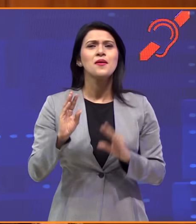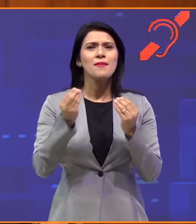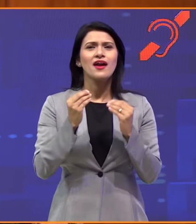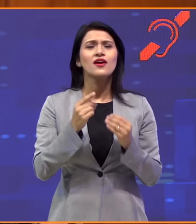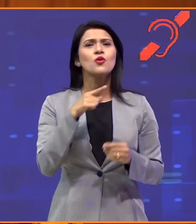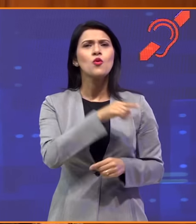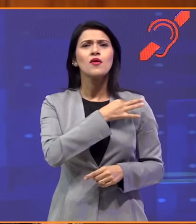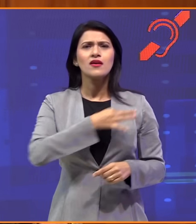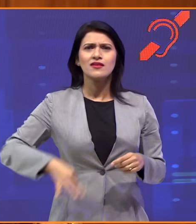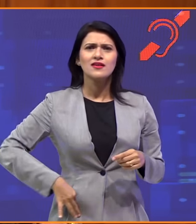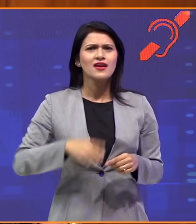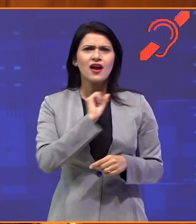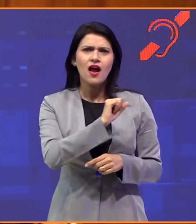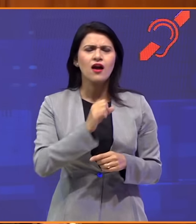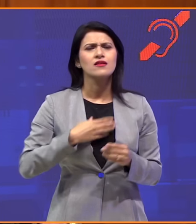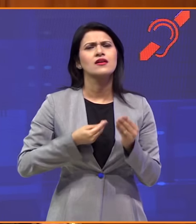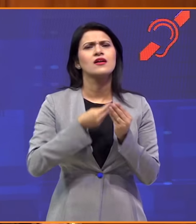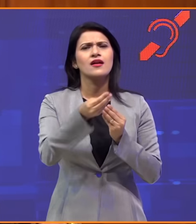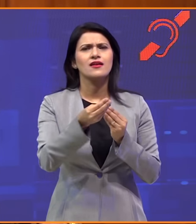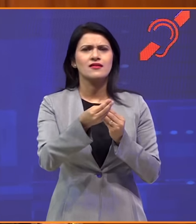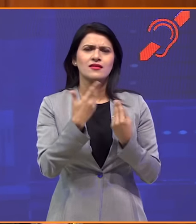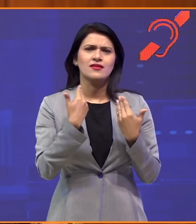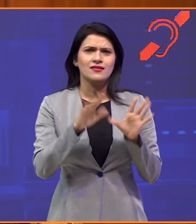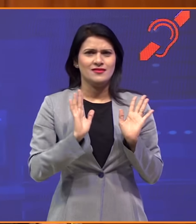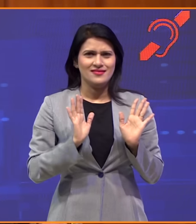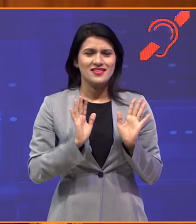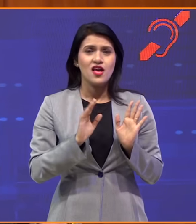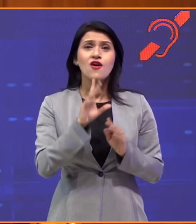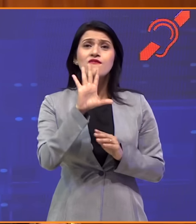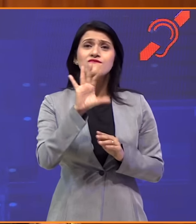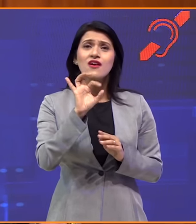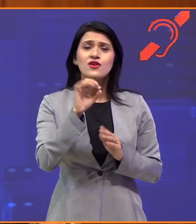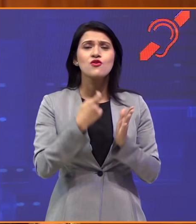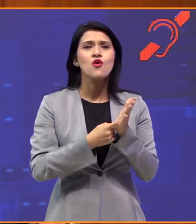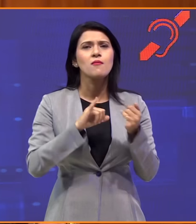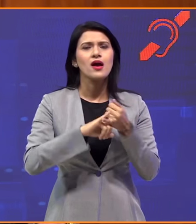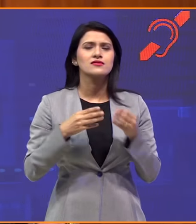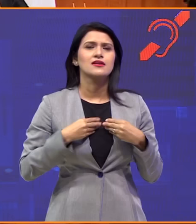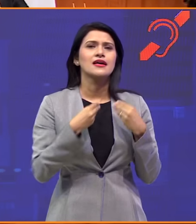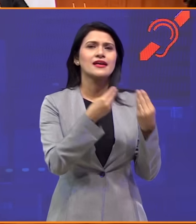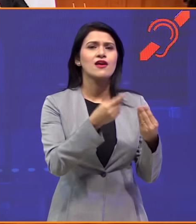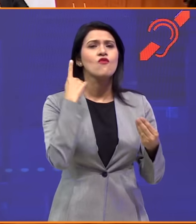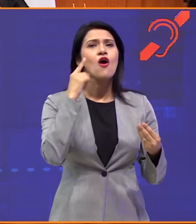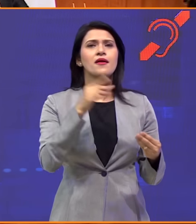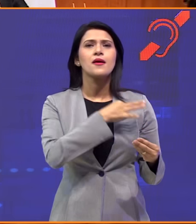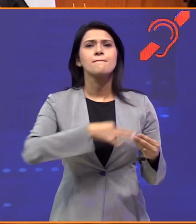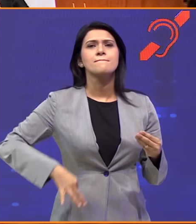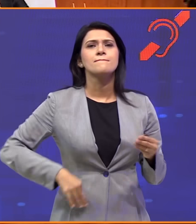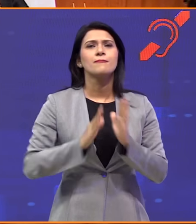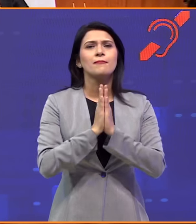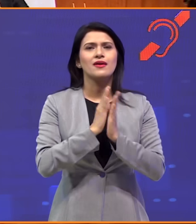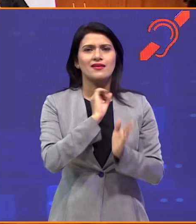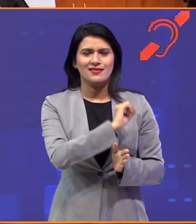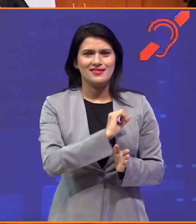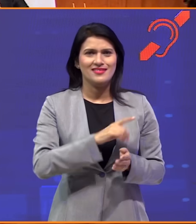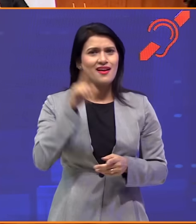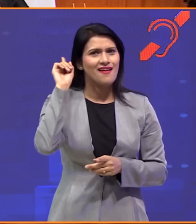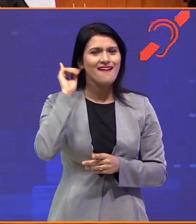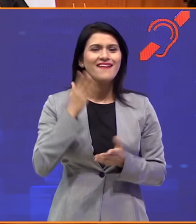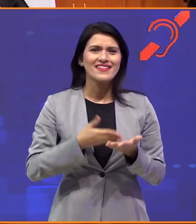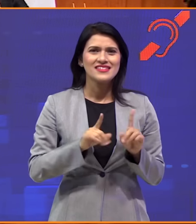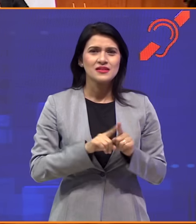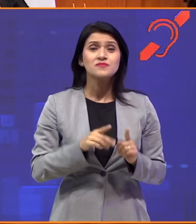पंडित है तो तुझे दान कर दिया मैंने तो दक्षिणा के नाम पर जो है 50 कर्जा मिला था मुझे दिल्ली आए तो मैंने सुना कि एनएसडी